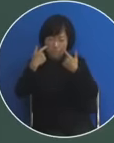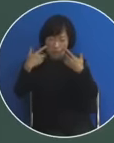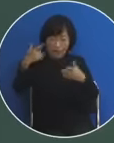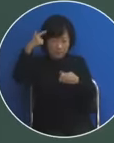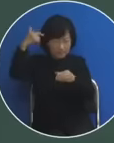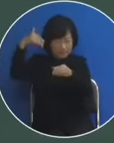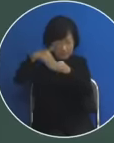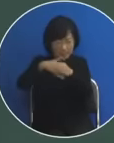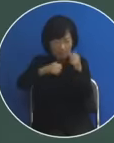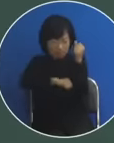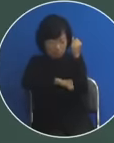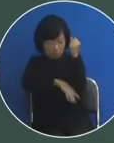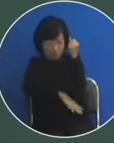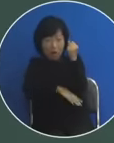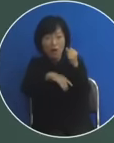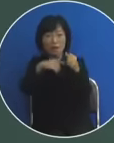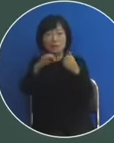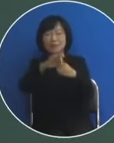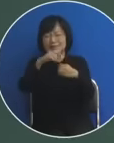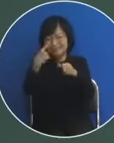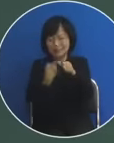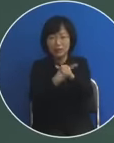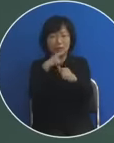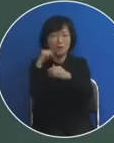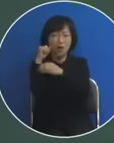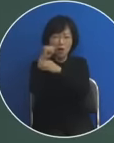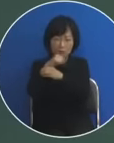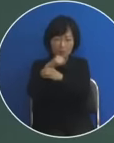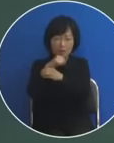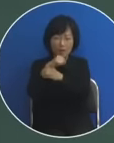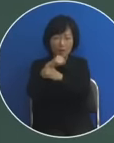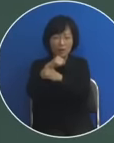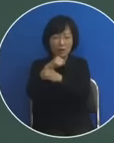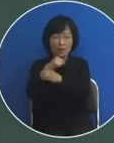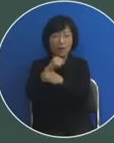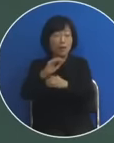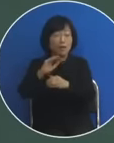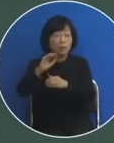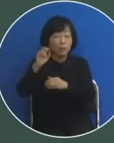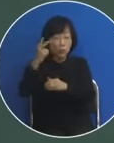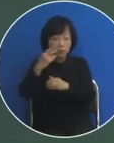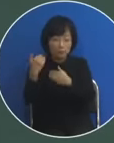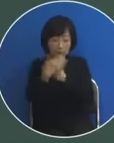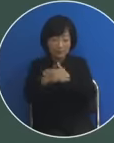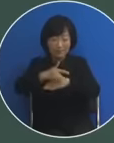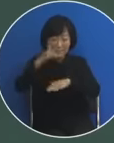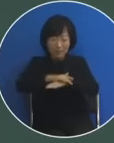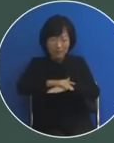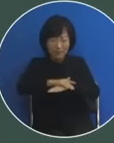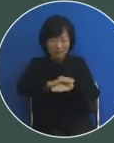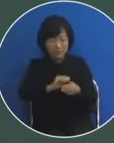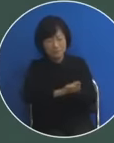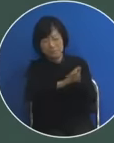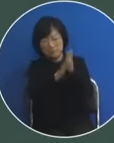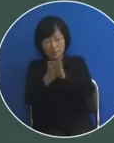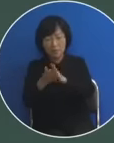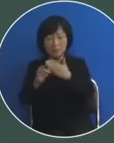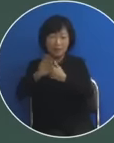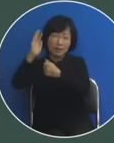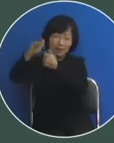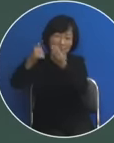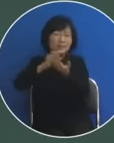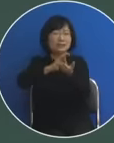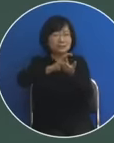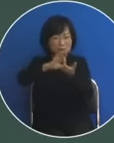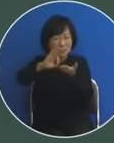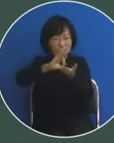you'll be rooted and bear fruit. 여러분 체질화 되지면 세계 변화시키. If that gets set as your nature, then you can change the world. 이게 하나님이 우리에 대한 근본적인 목표입니다.